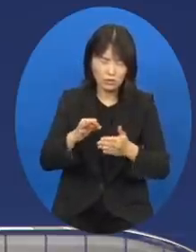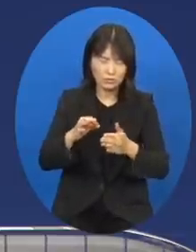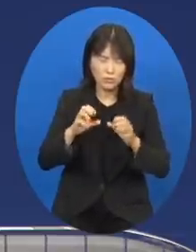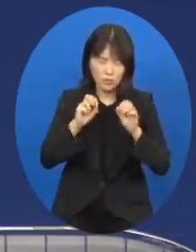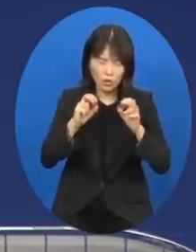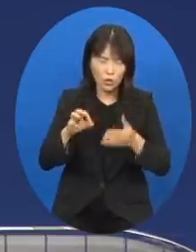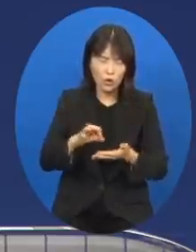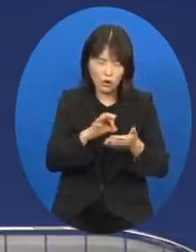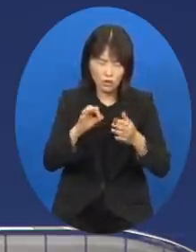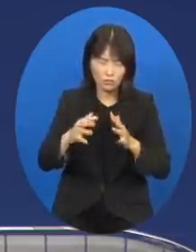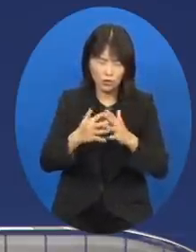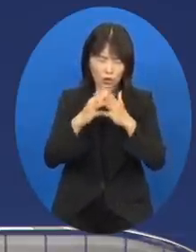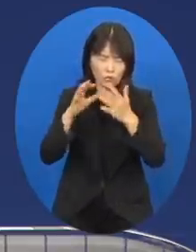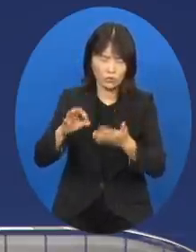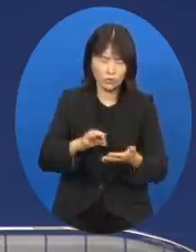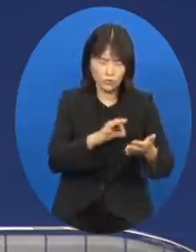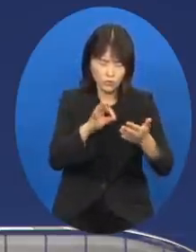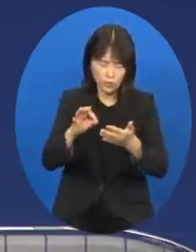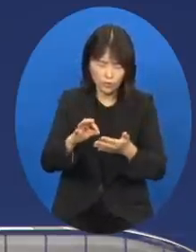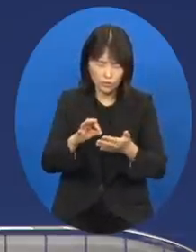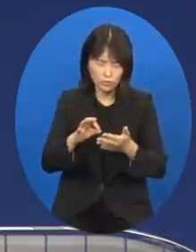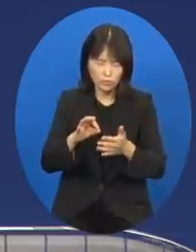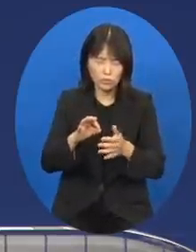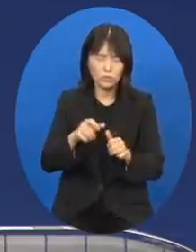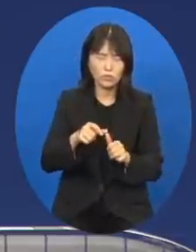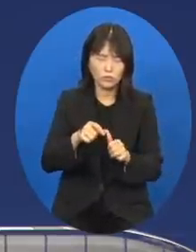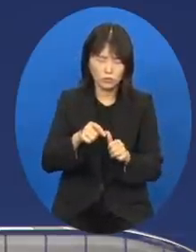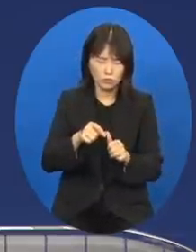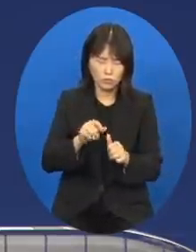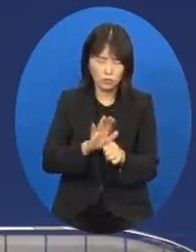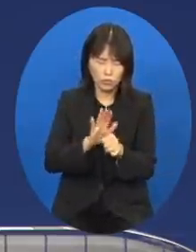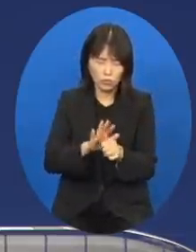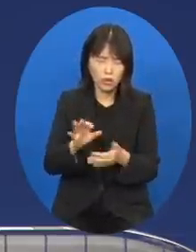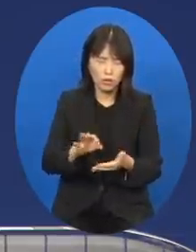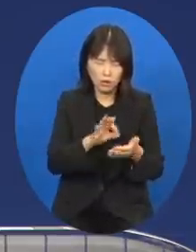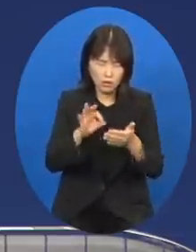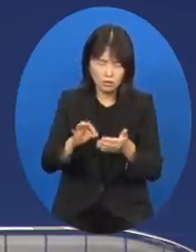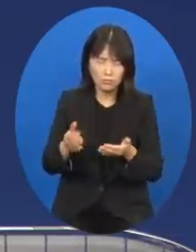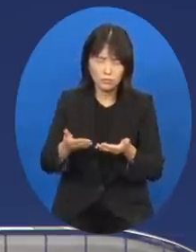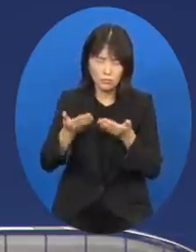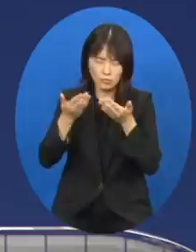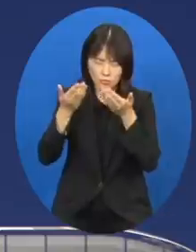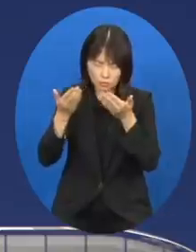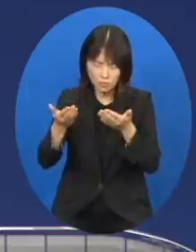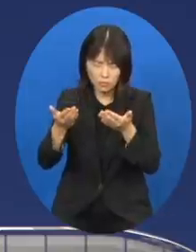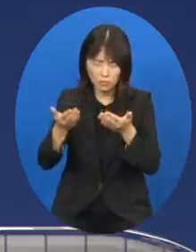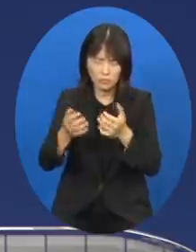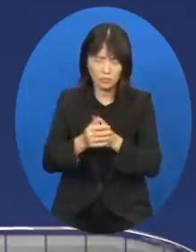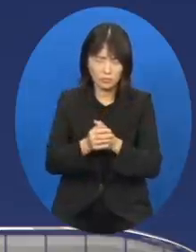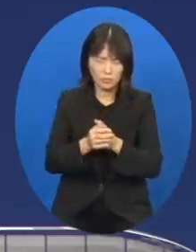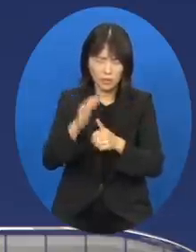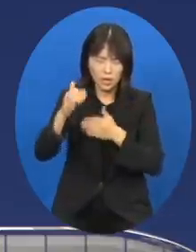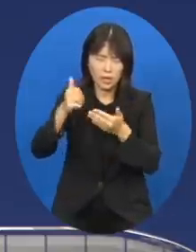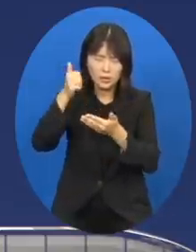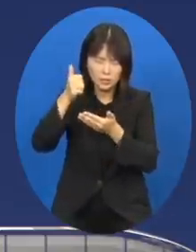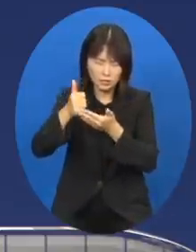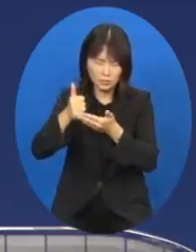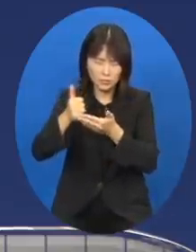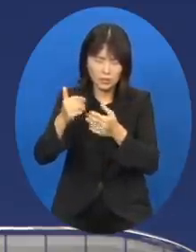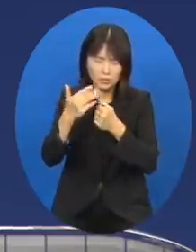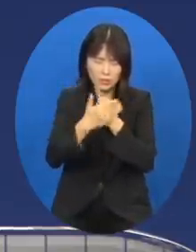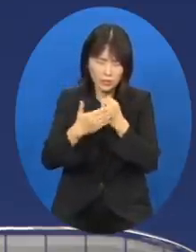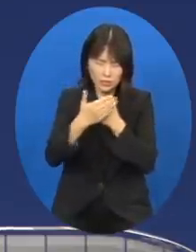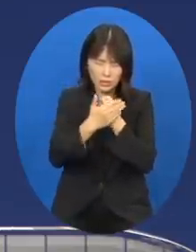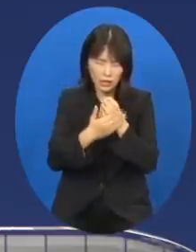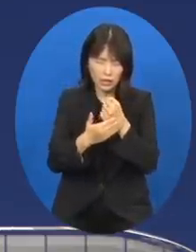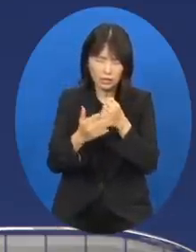선교헌금, 건축헌금, 구제헌금 드려지는 이 헌금 위에 하나님께서 은혜 위에